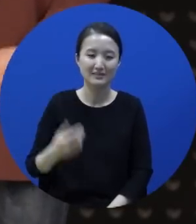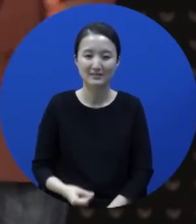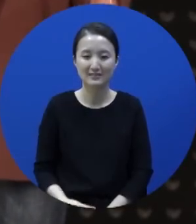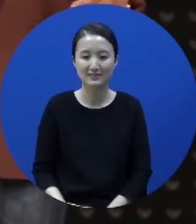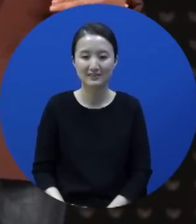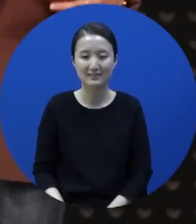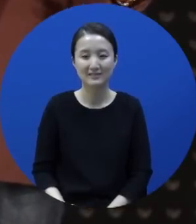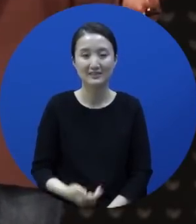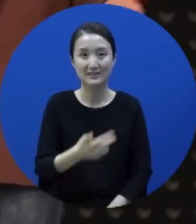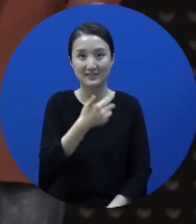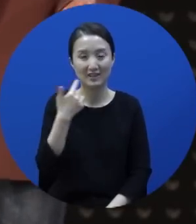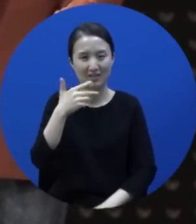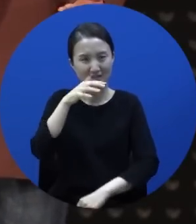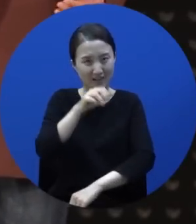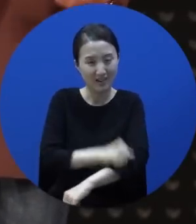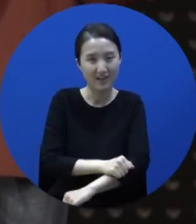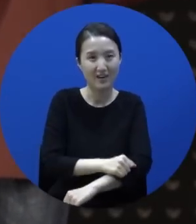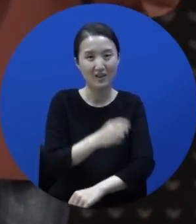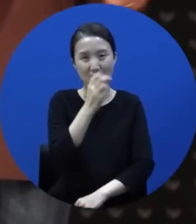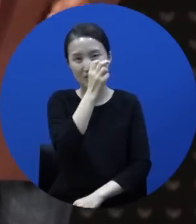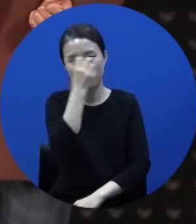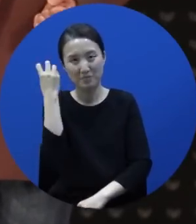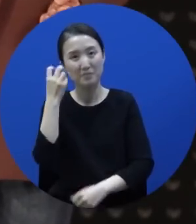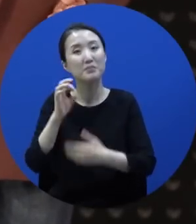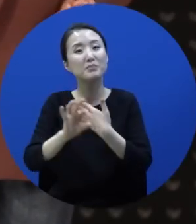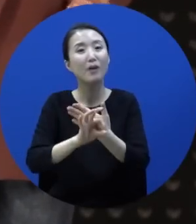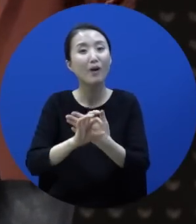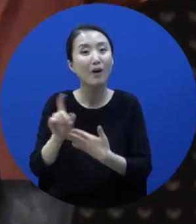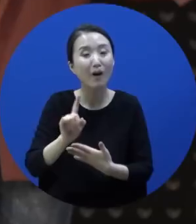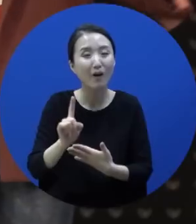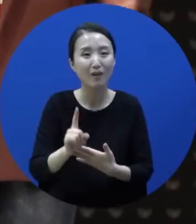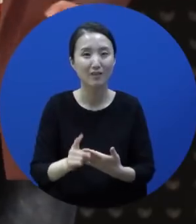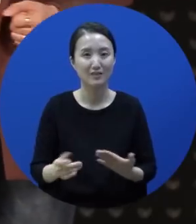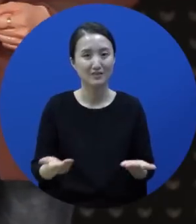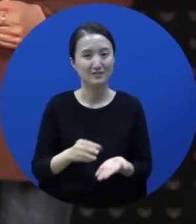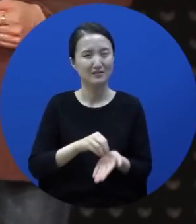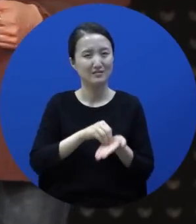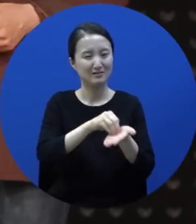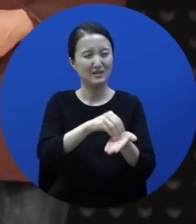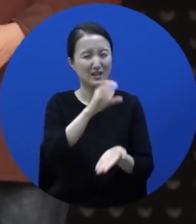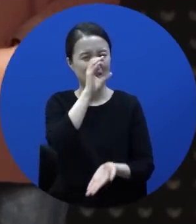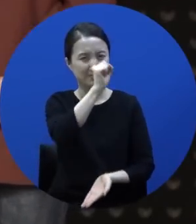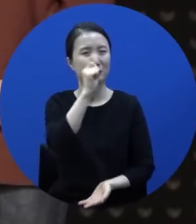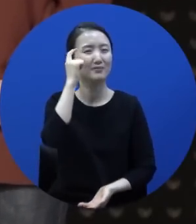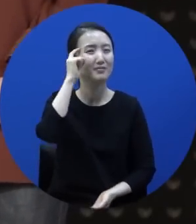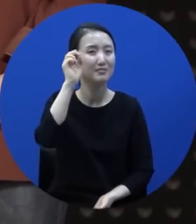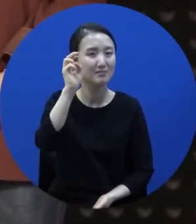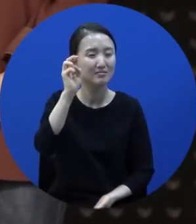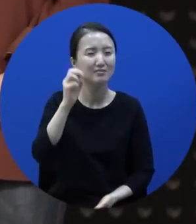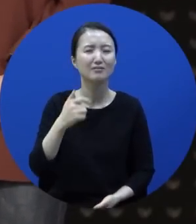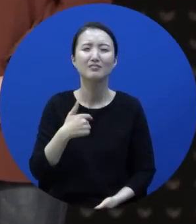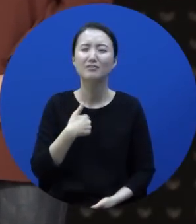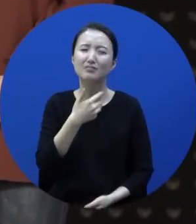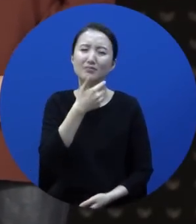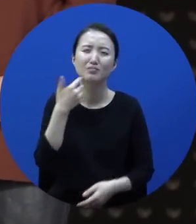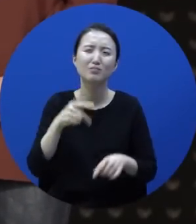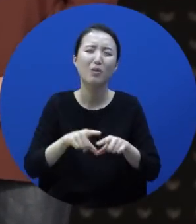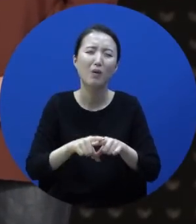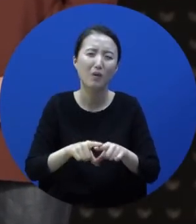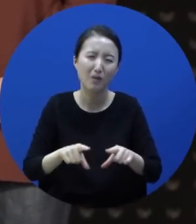네. 아, 영어 잘하고 똑똑했으면 그런 많은 직업 갖지 않고 좋은 직장 들어갔겠죠. 영어를 못했습니다.